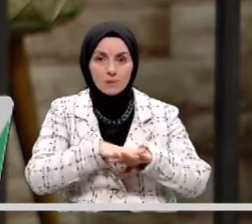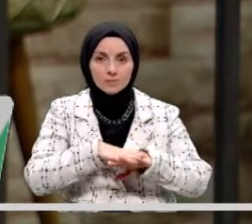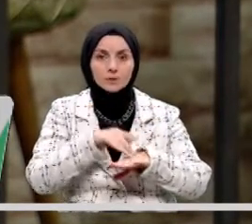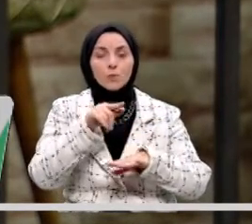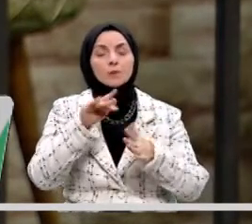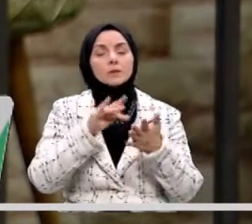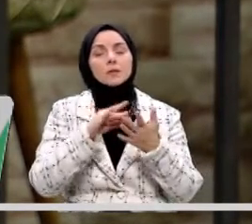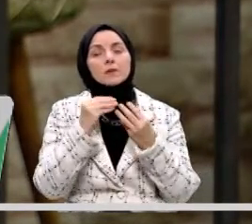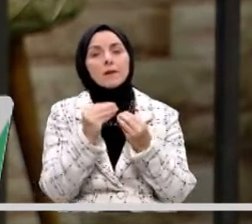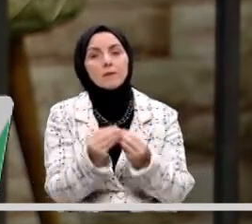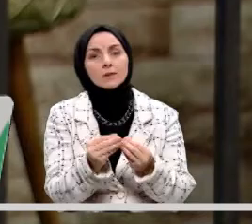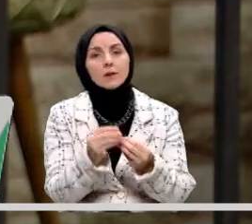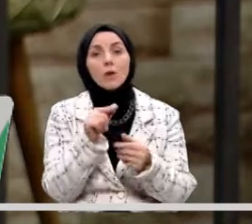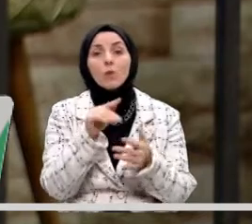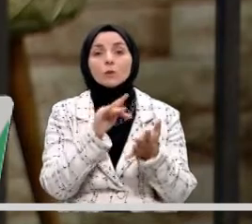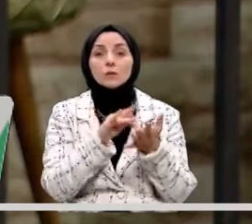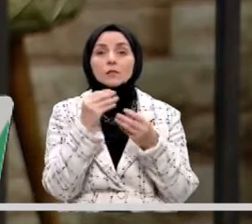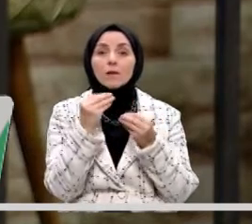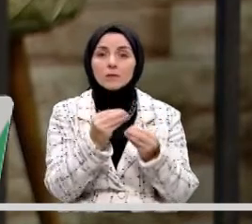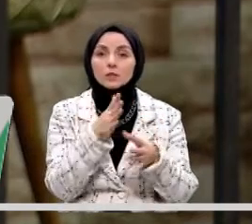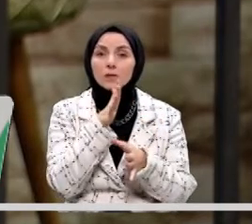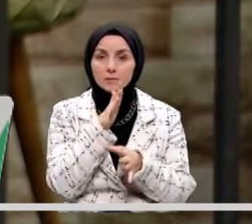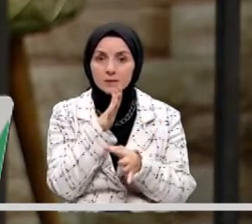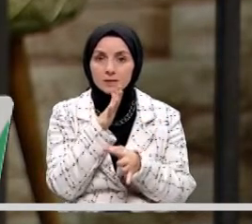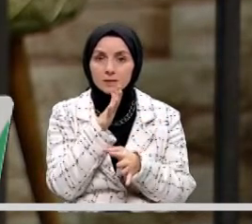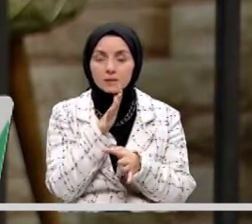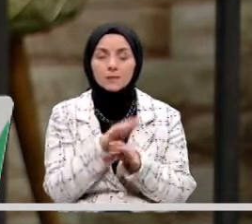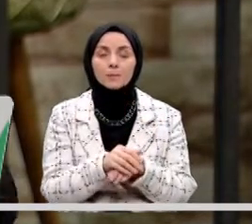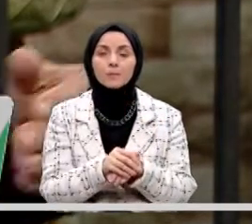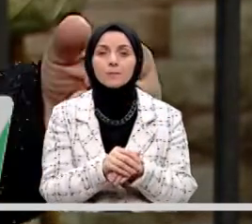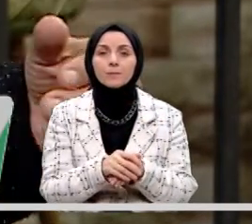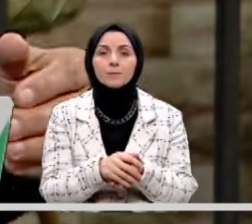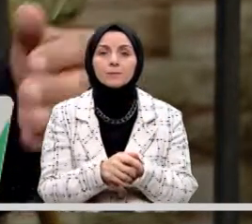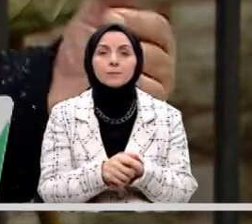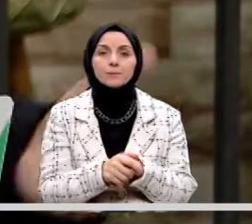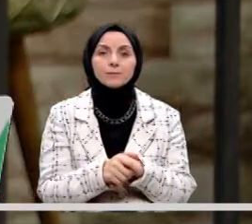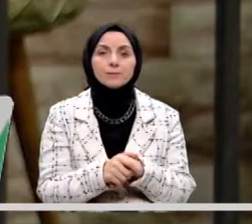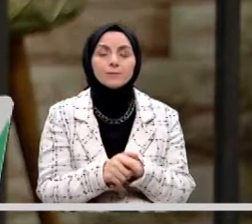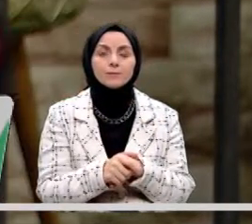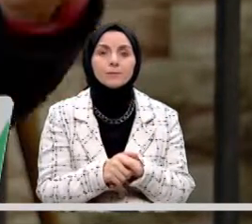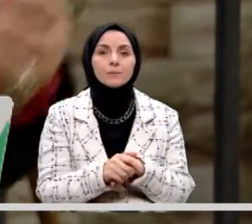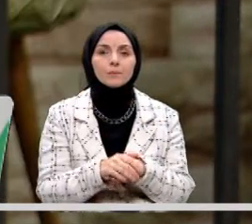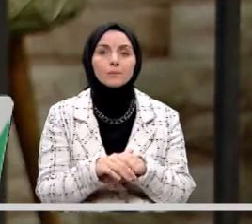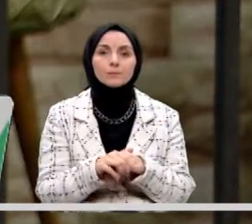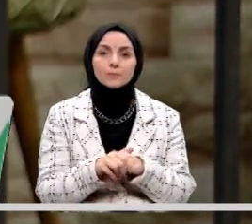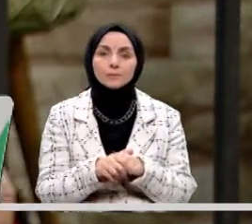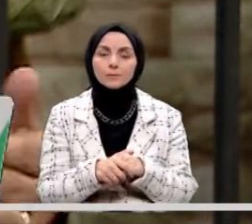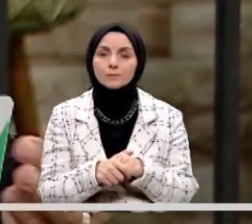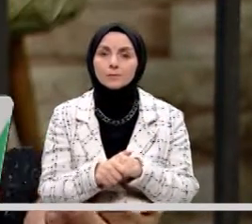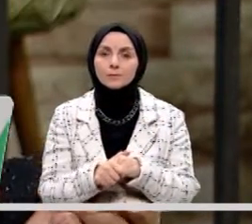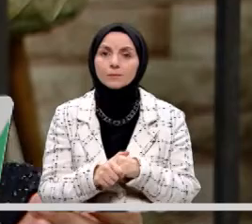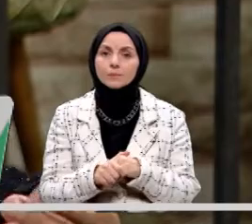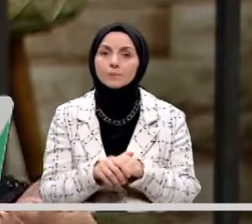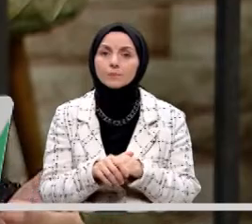mi arabayı Biz yetişkinler kullanıyoruz niye geçiyorsun arkadaşım aklın yok mu Bak şimdi polis gelse dese ki hanımefendi aklın yok mu Niye geçti